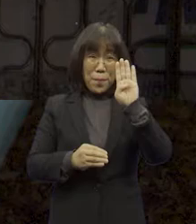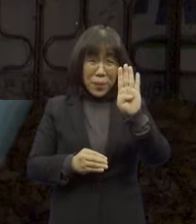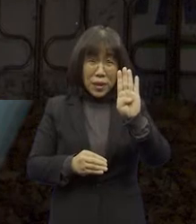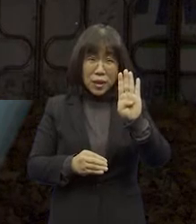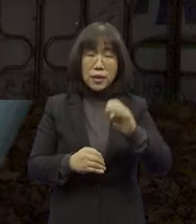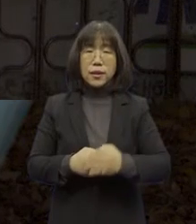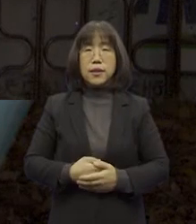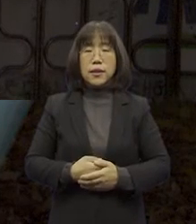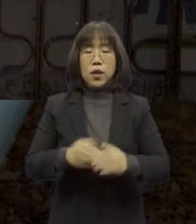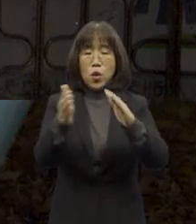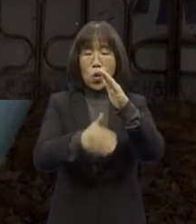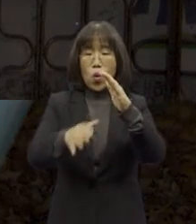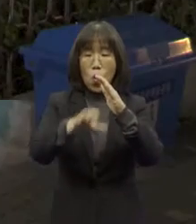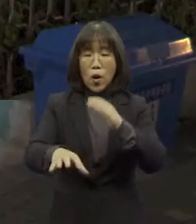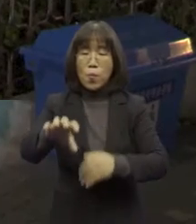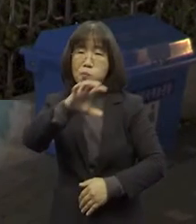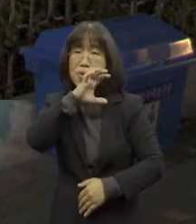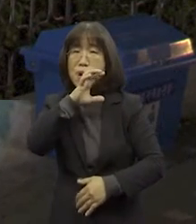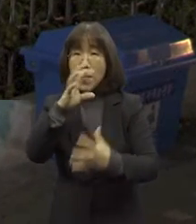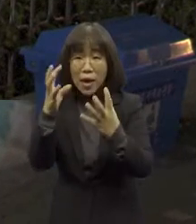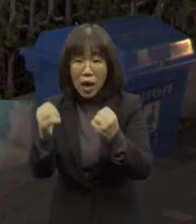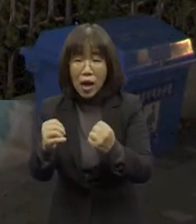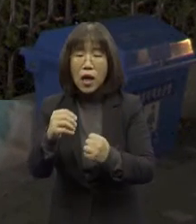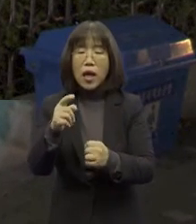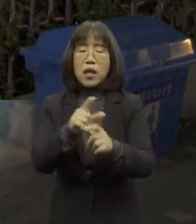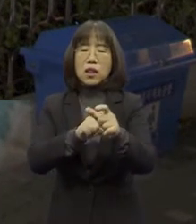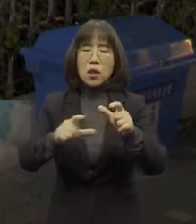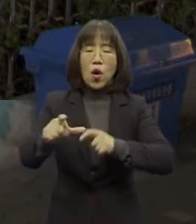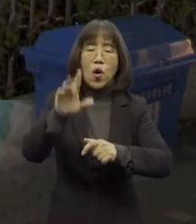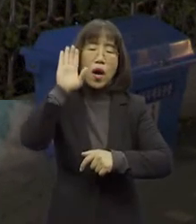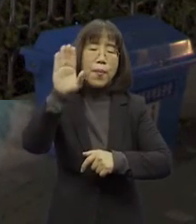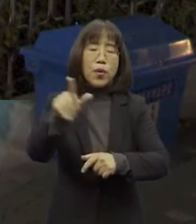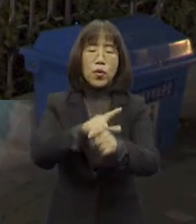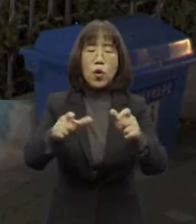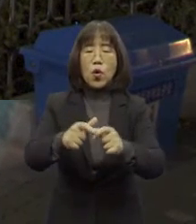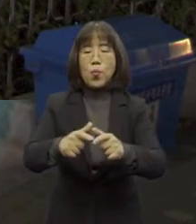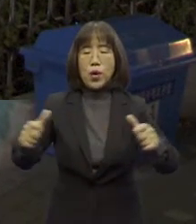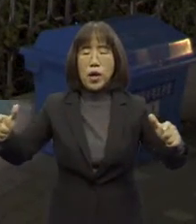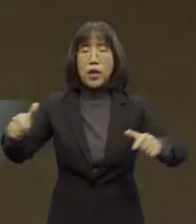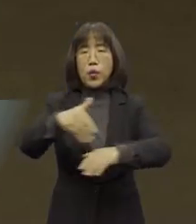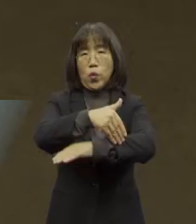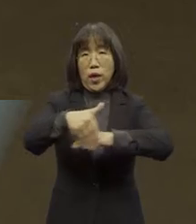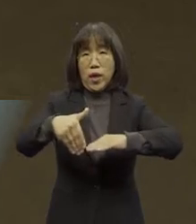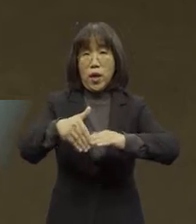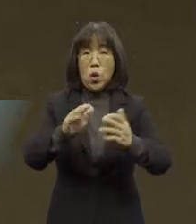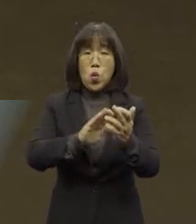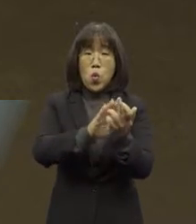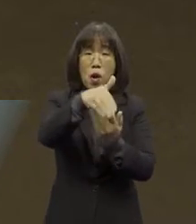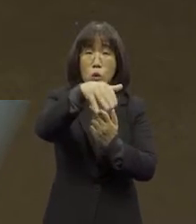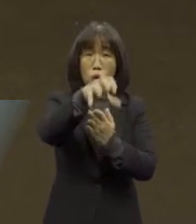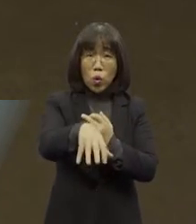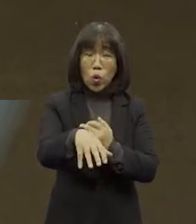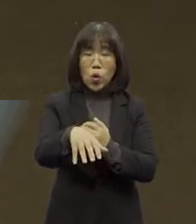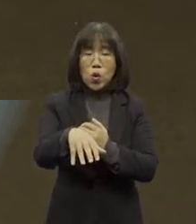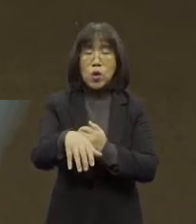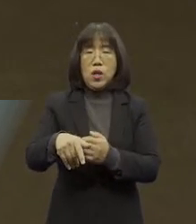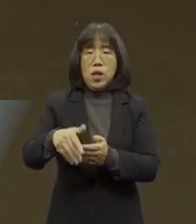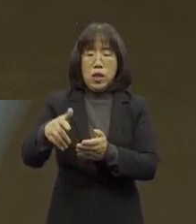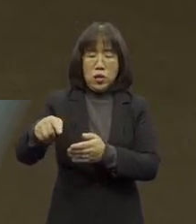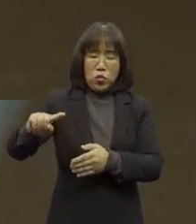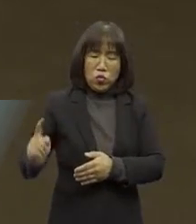공원과 민원이 자주 발생하는 공원을 선정해 로고젝터 설치를 확대해 나갈 계획입니다.